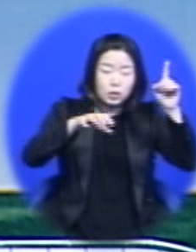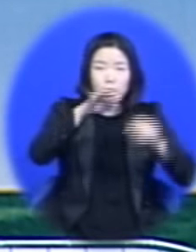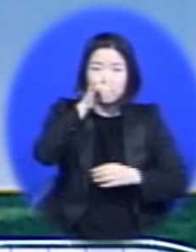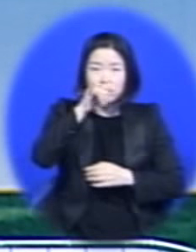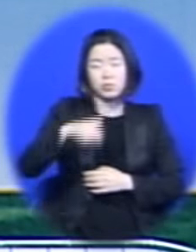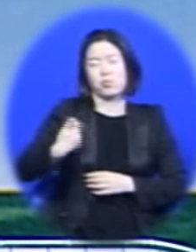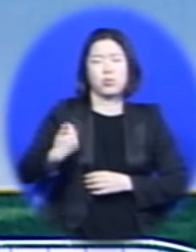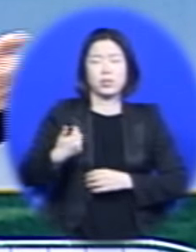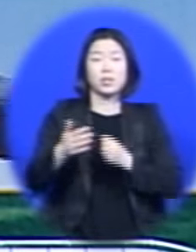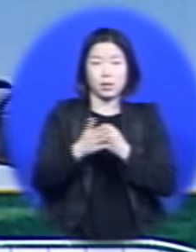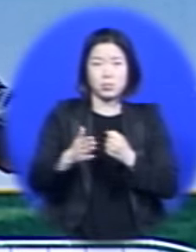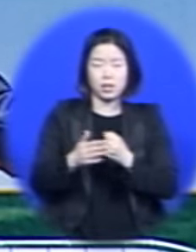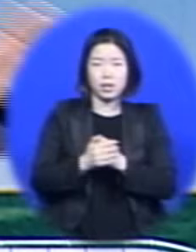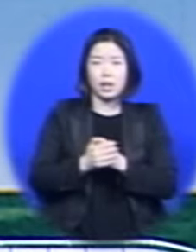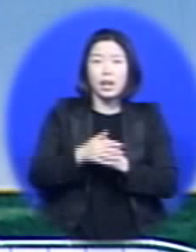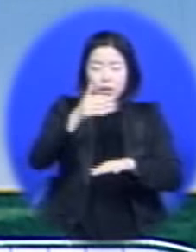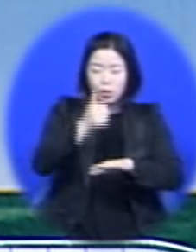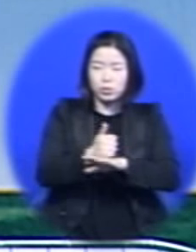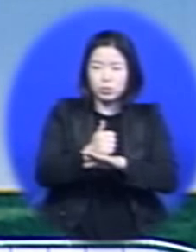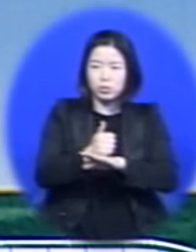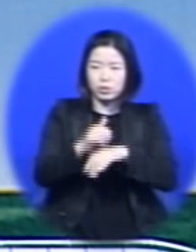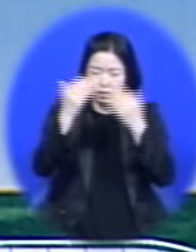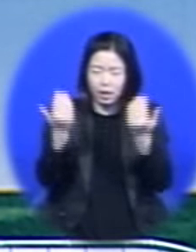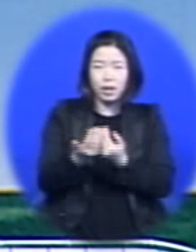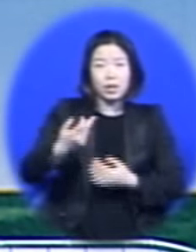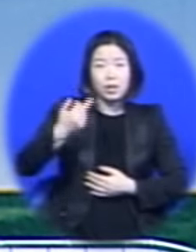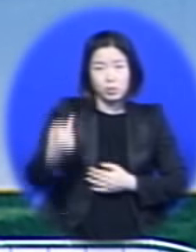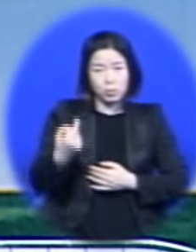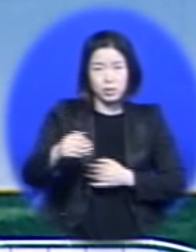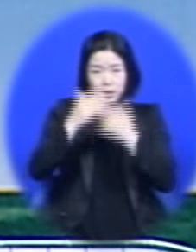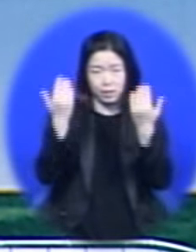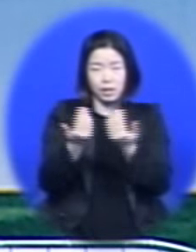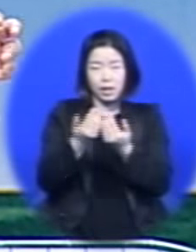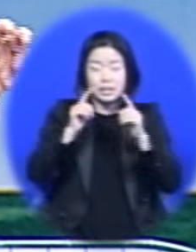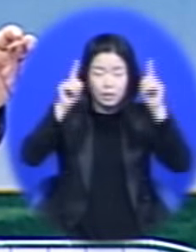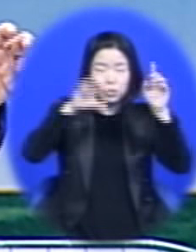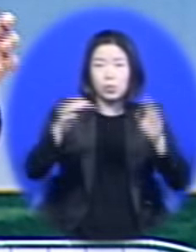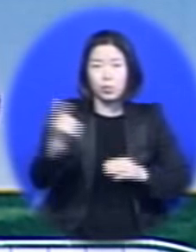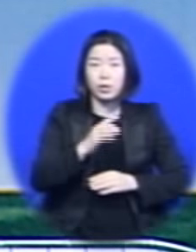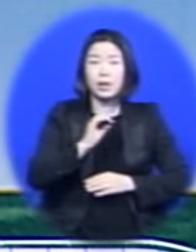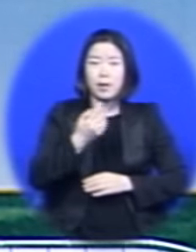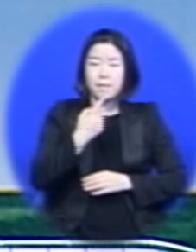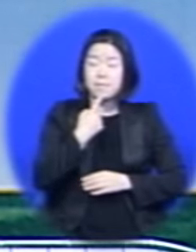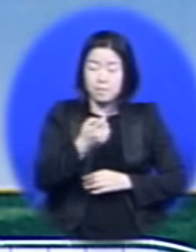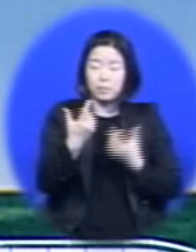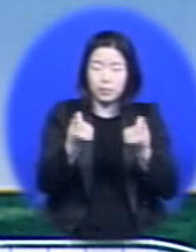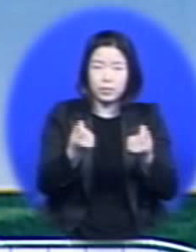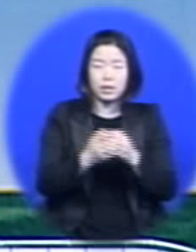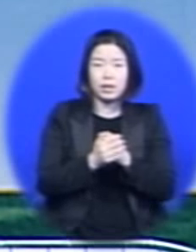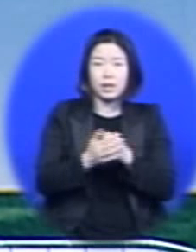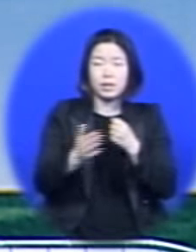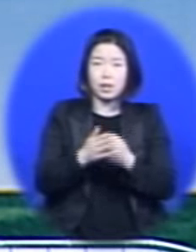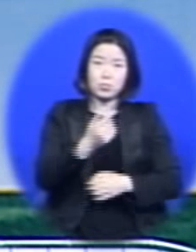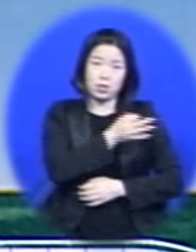모르니까 결국은 이 동생들도 다 지옥에 올 게 뻔합니다. 그래서 이 부자가 아브라함에게 요청드린